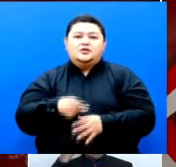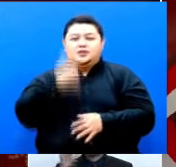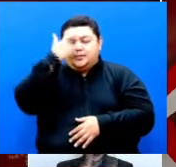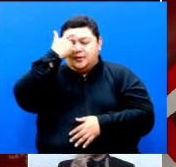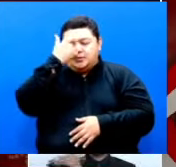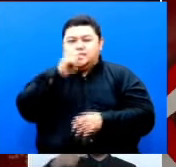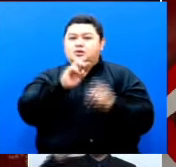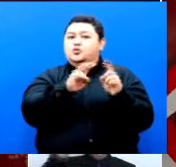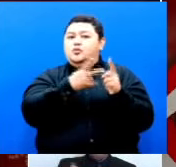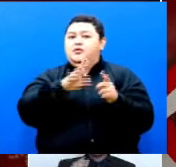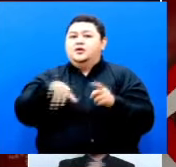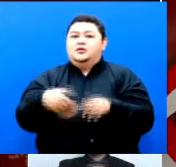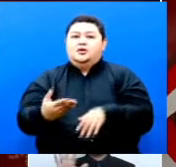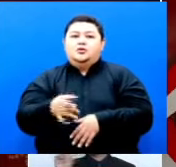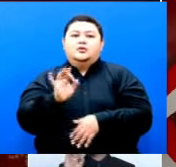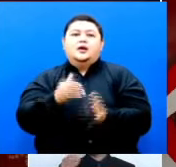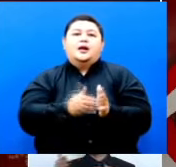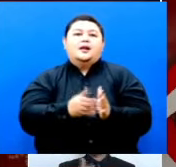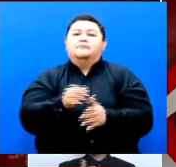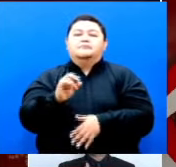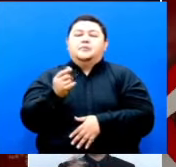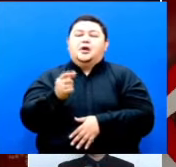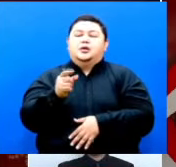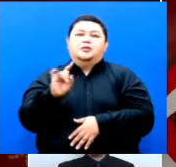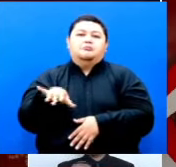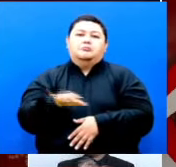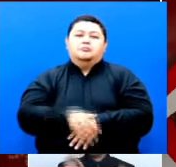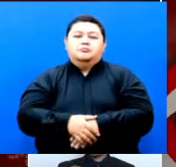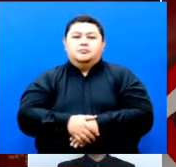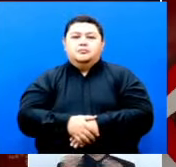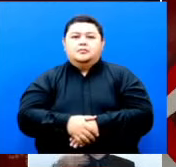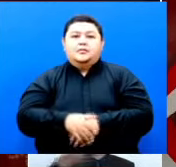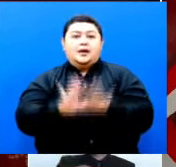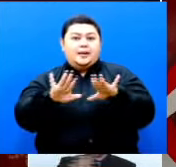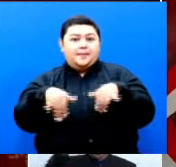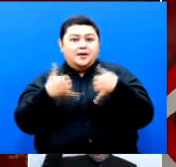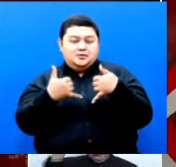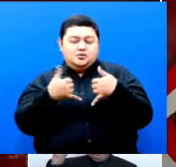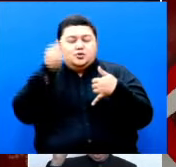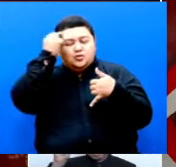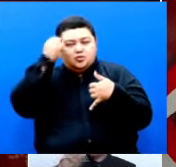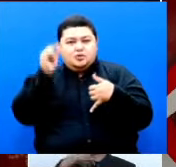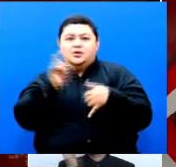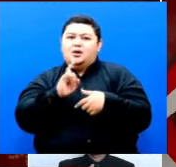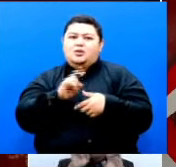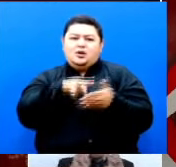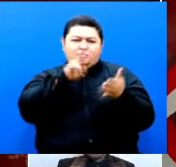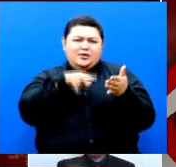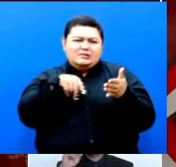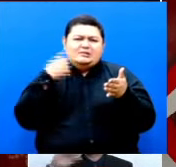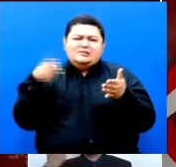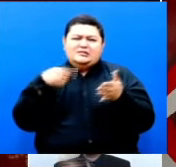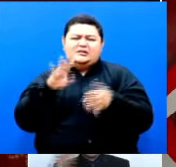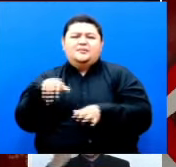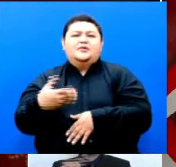diselesaikantanpahambatanbiaya.Kami menyediakanbeasiswakuliahtanpa verifikasi